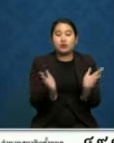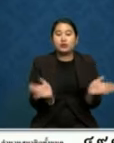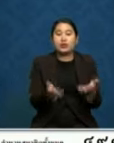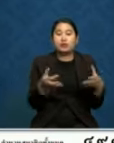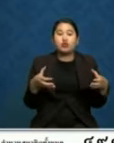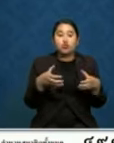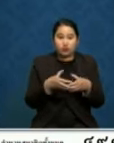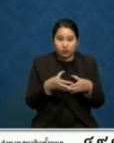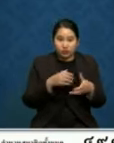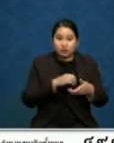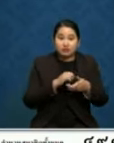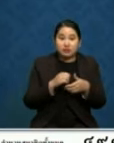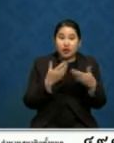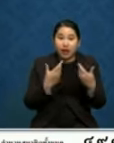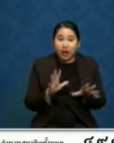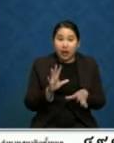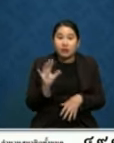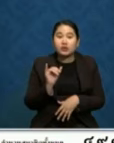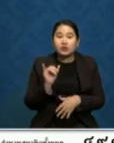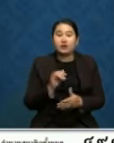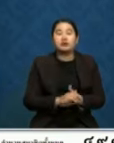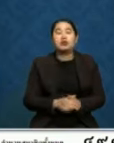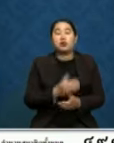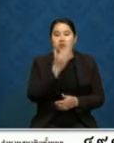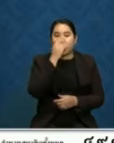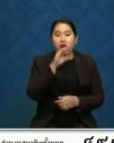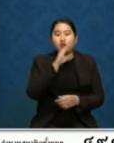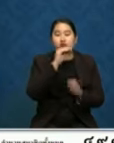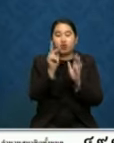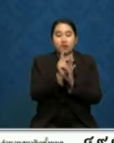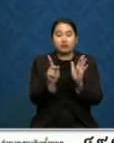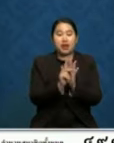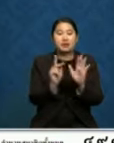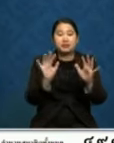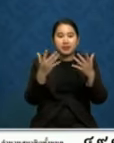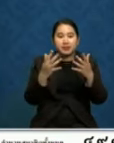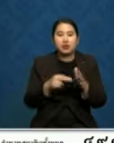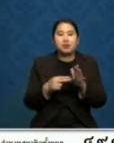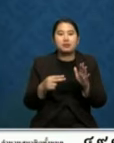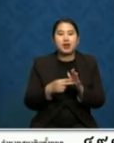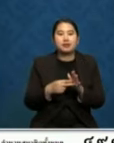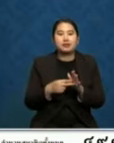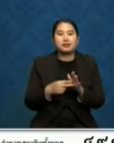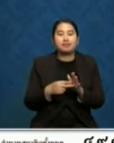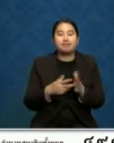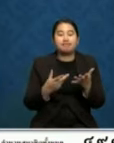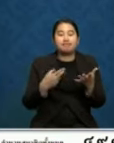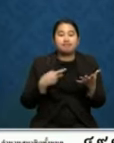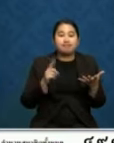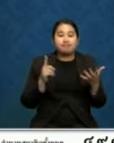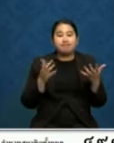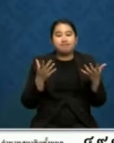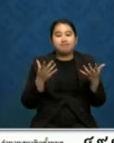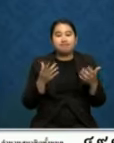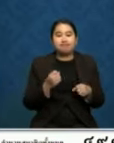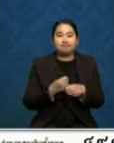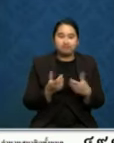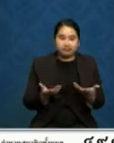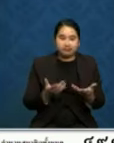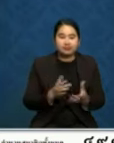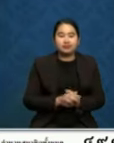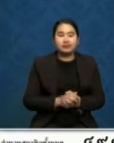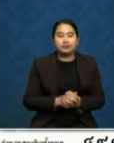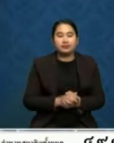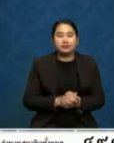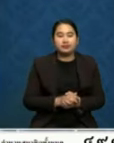มกลุ่มแล้วจริงๆหรือคือถ้ามันไม่มีกฎหมายรองรับแล้วมันจะมีศักยภาพ หรือประสิทธิภาพได้อย่างไร